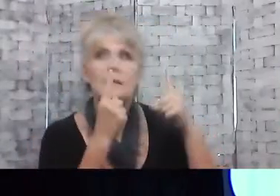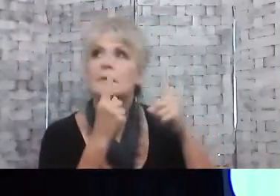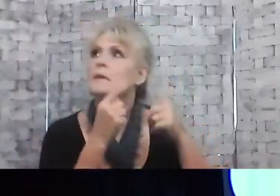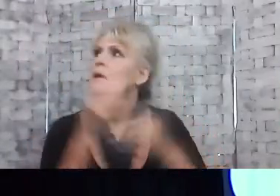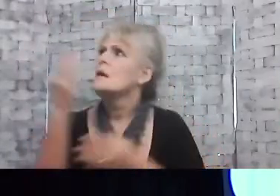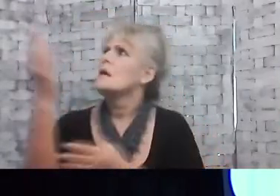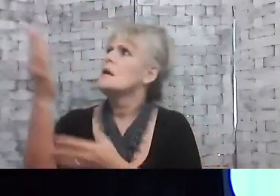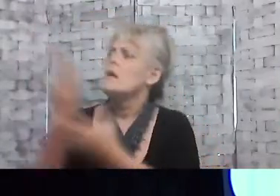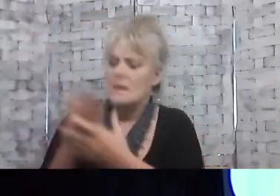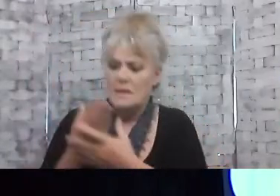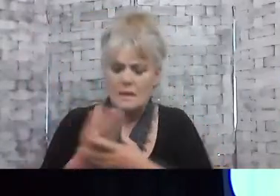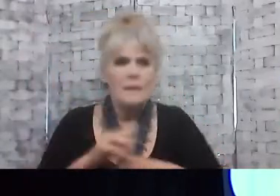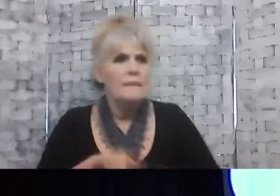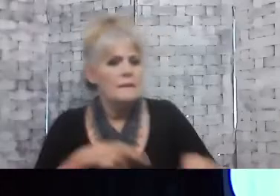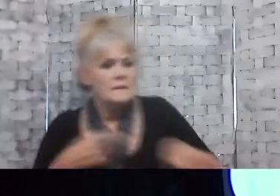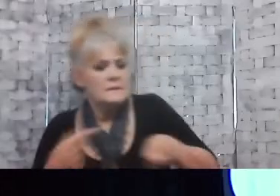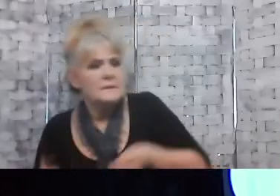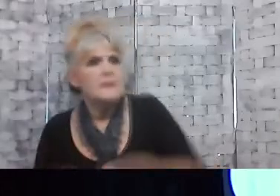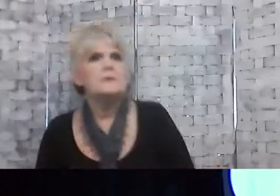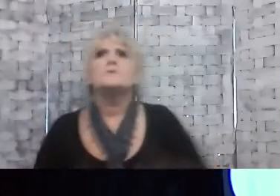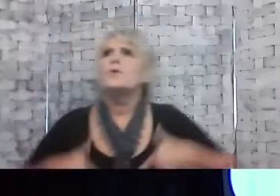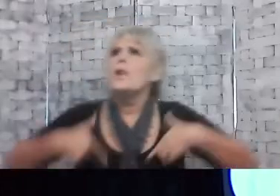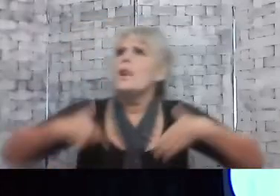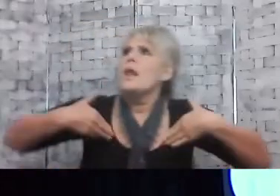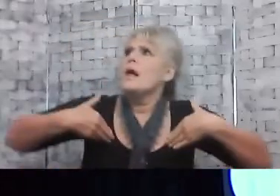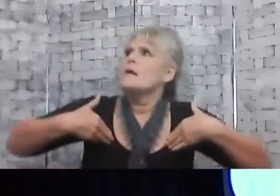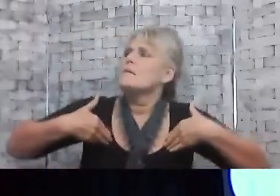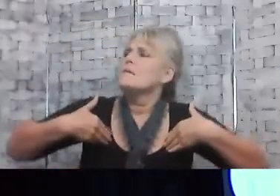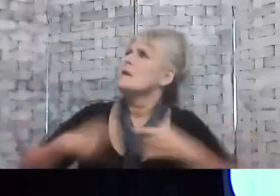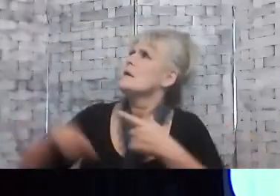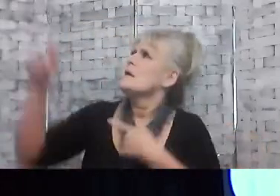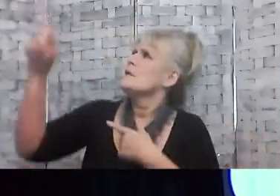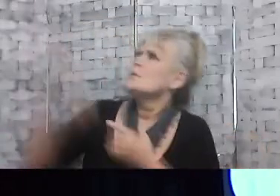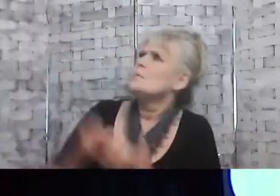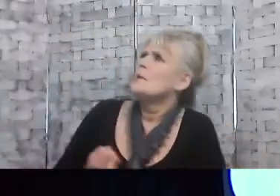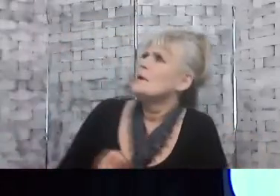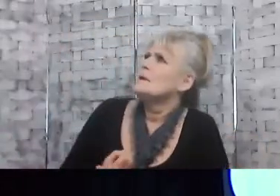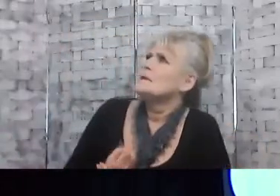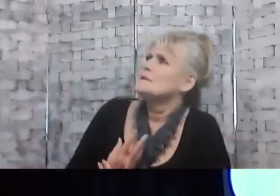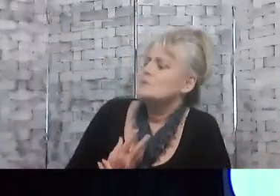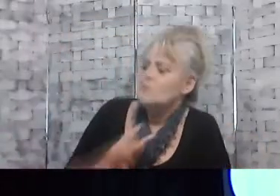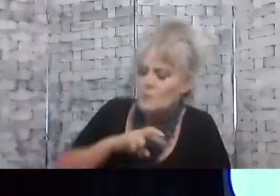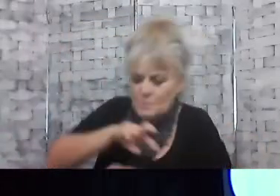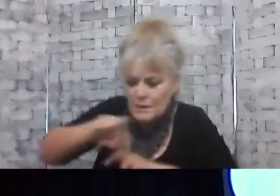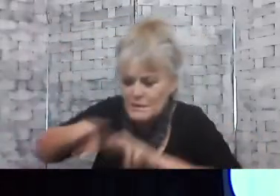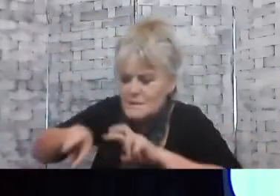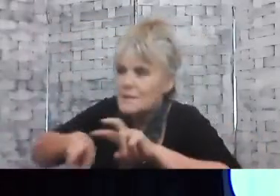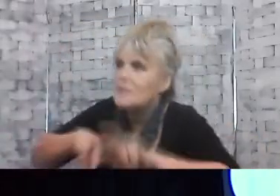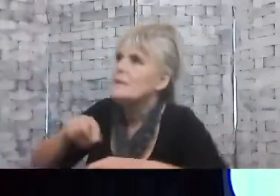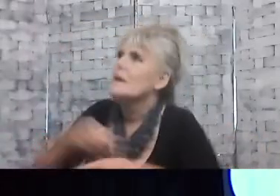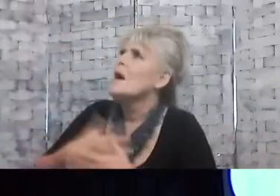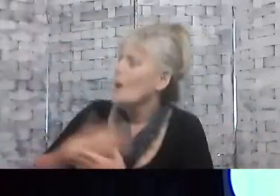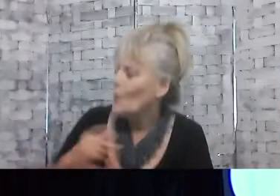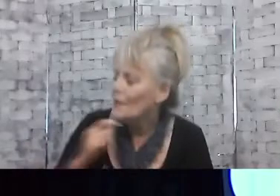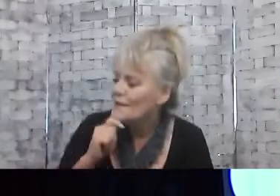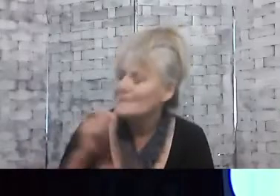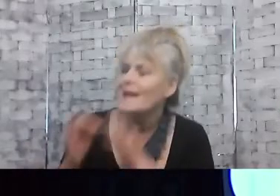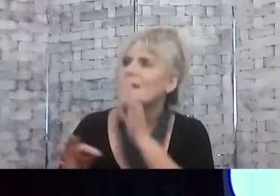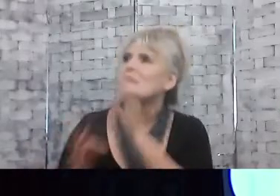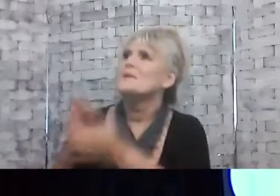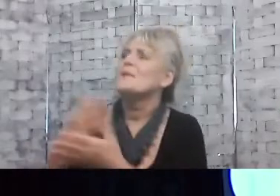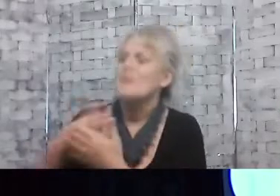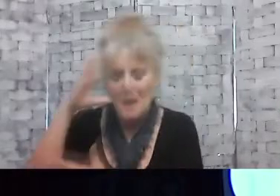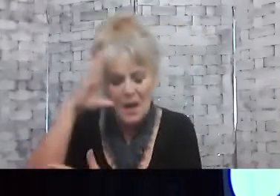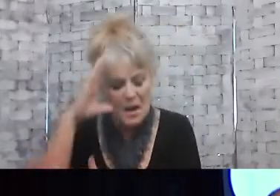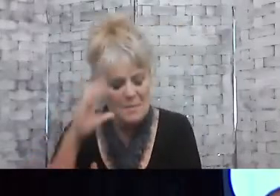bring the dead to life. You can be the hope my soul's been seeking. I wanna tell you now that I